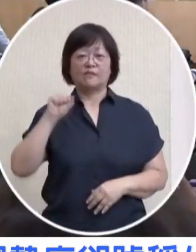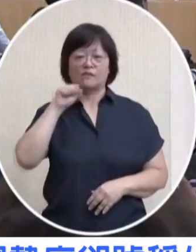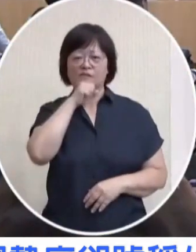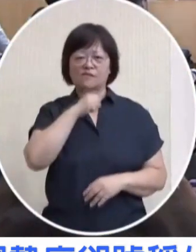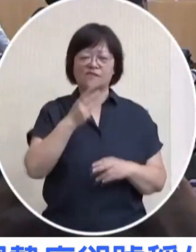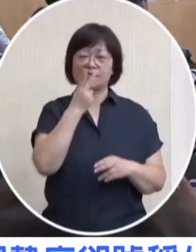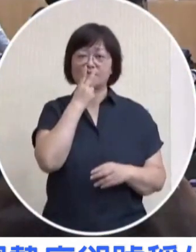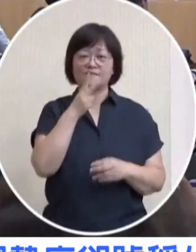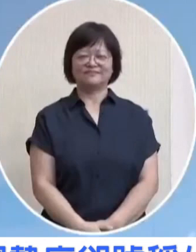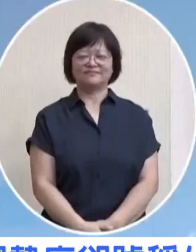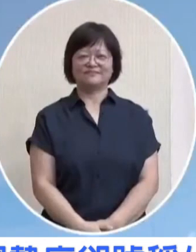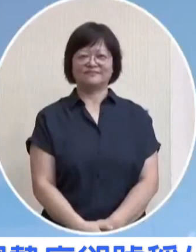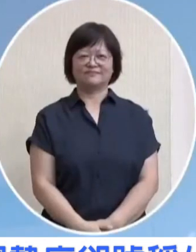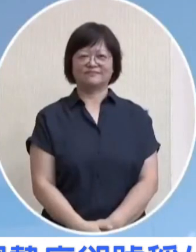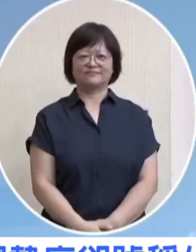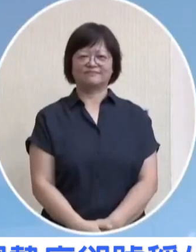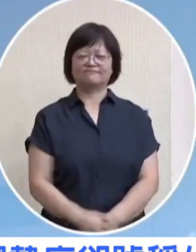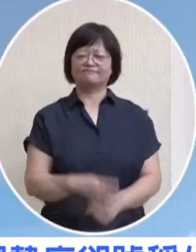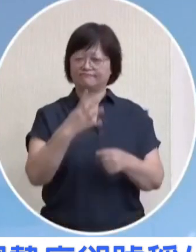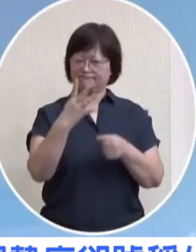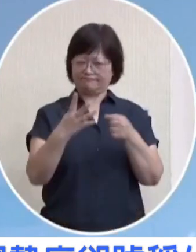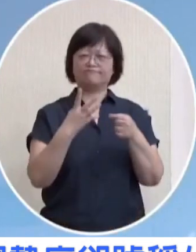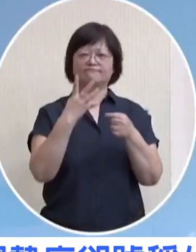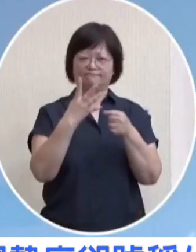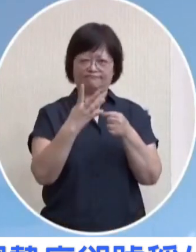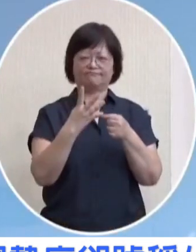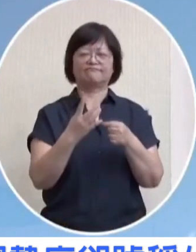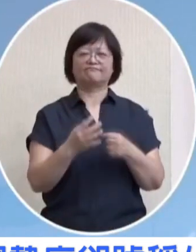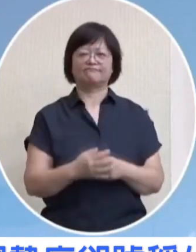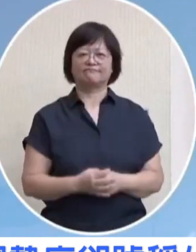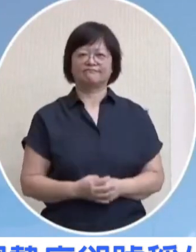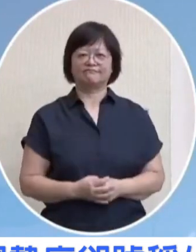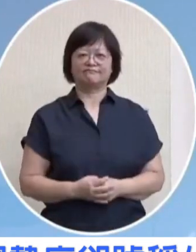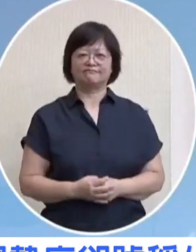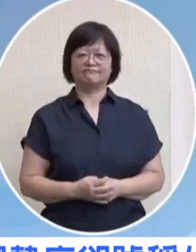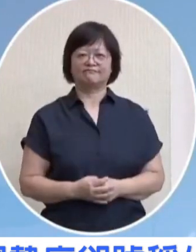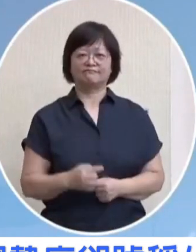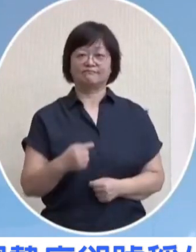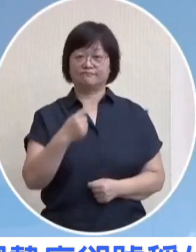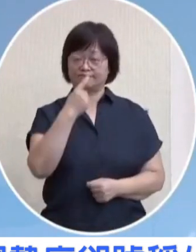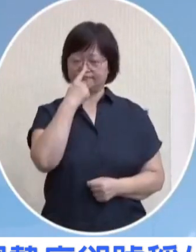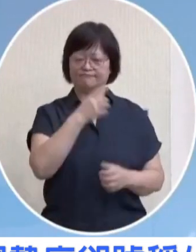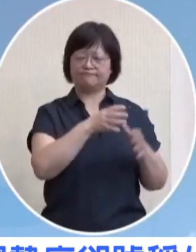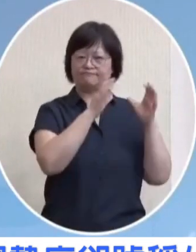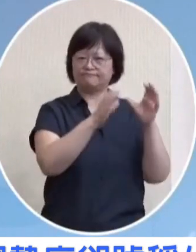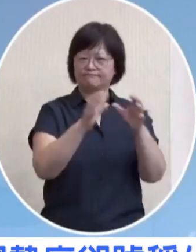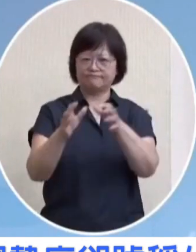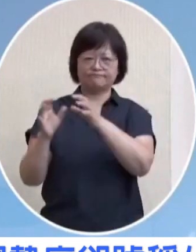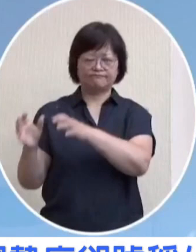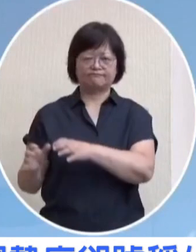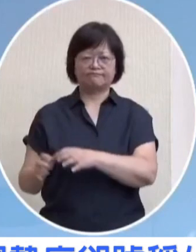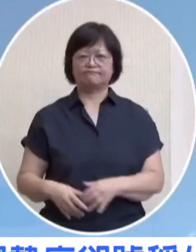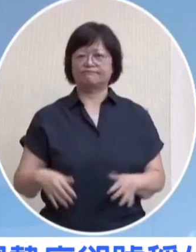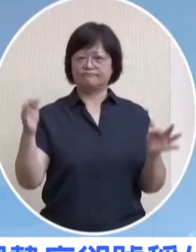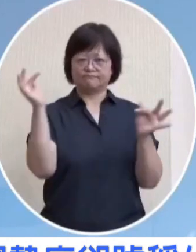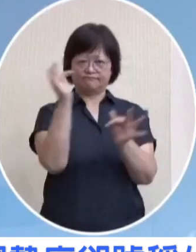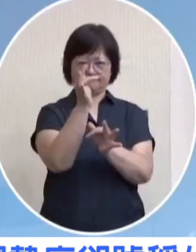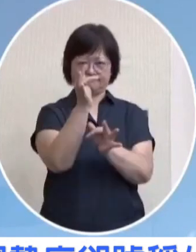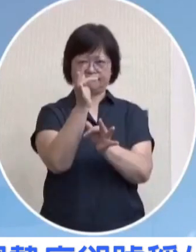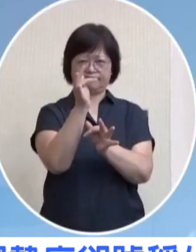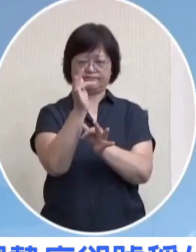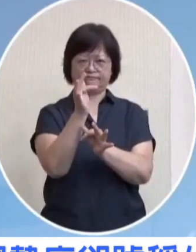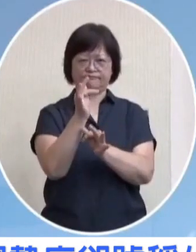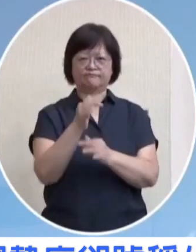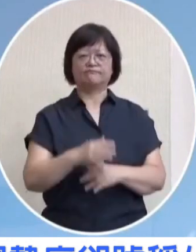亚洲首富。给我4年的时间，我会建构完整的 心力除弊制